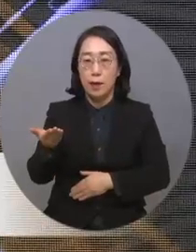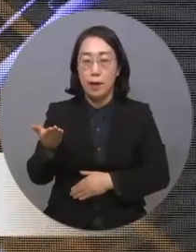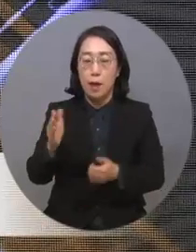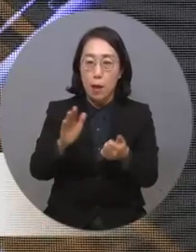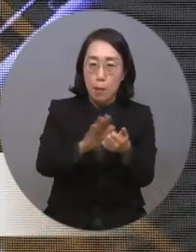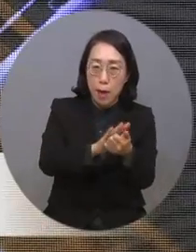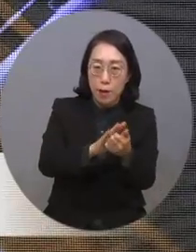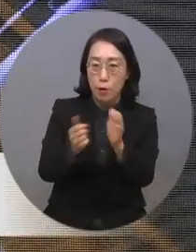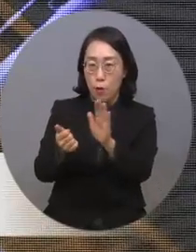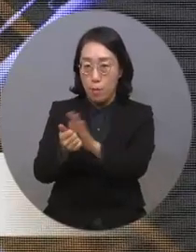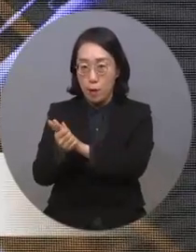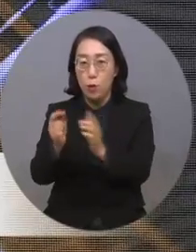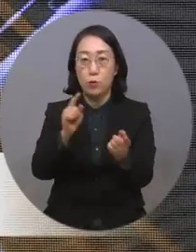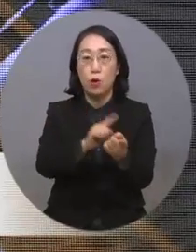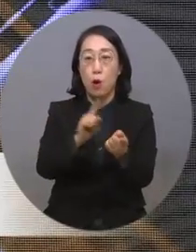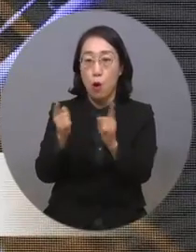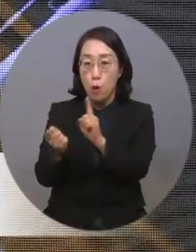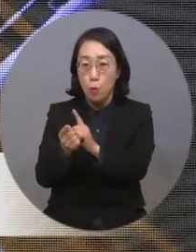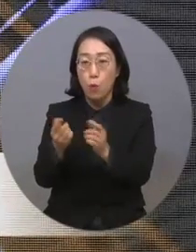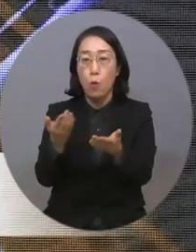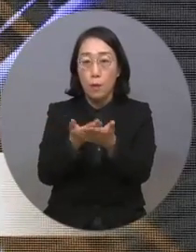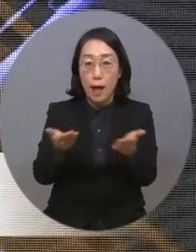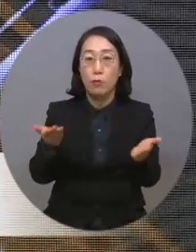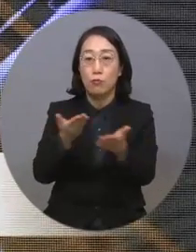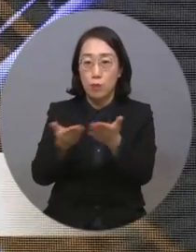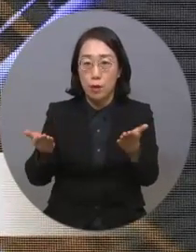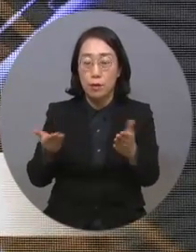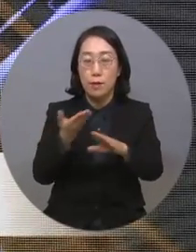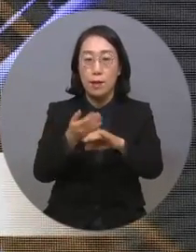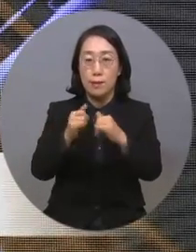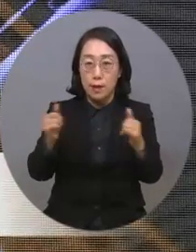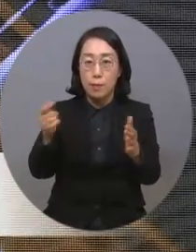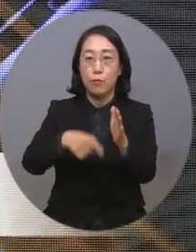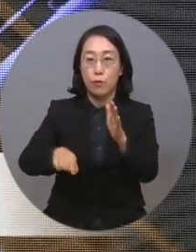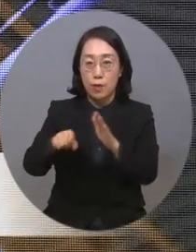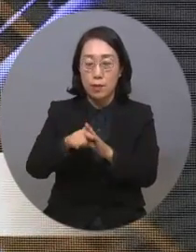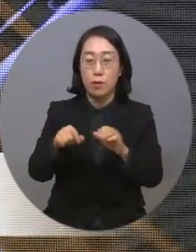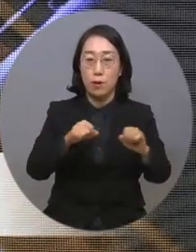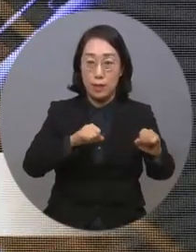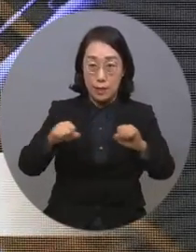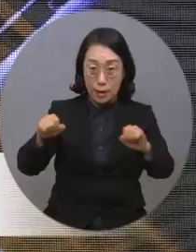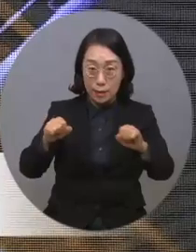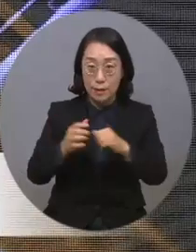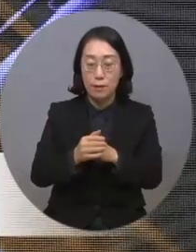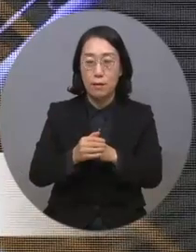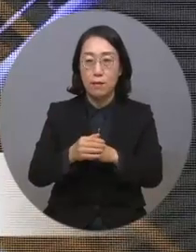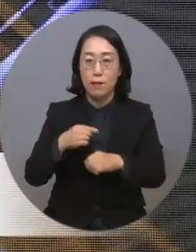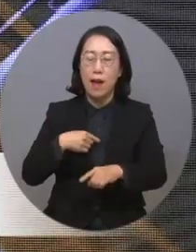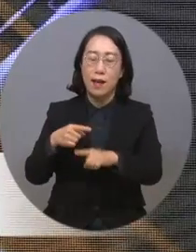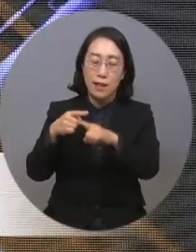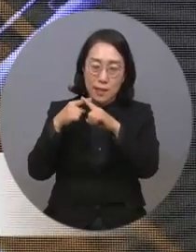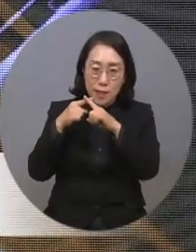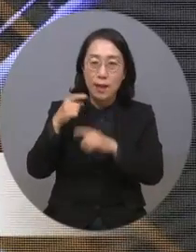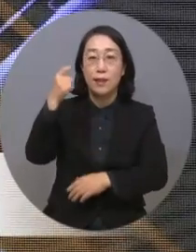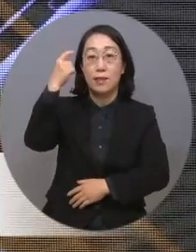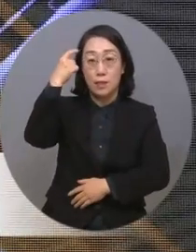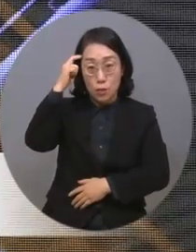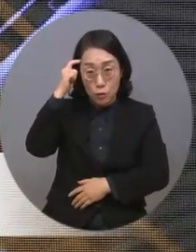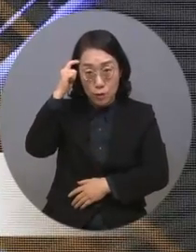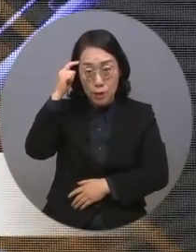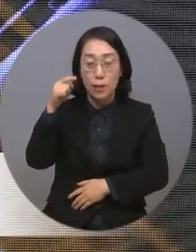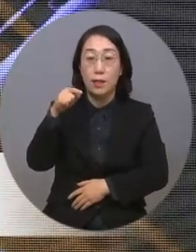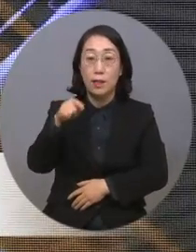배려하는 서로 나누는 남을 위하여 일하는 사람을 위하여 나를 희생하는 정신